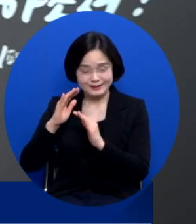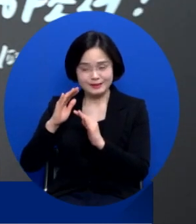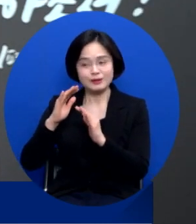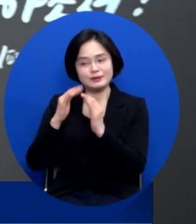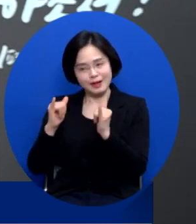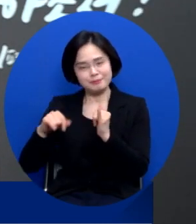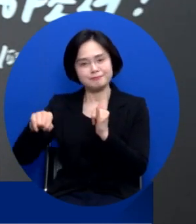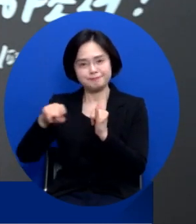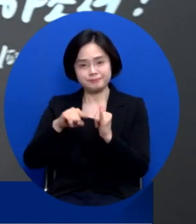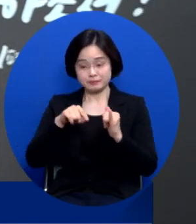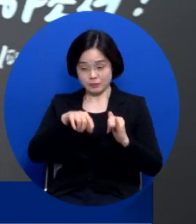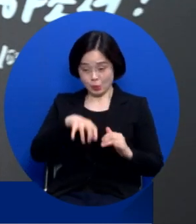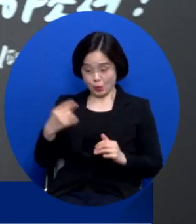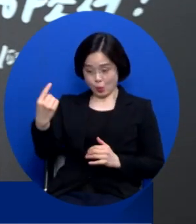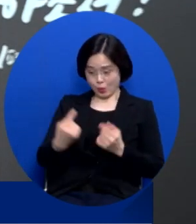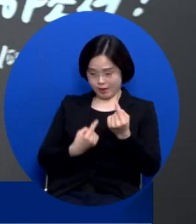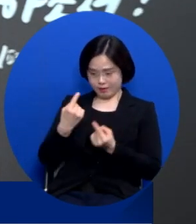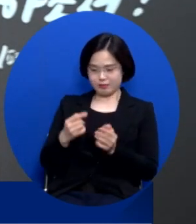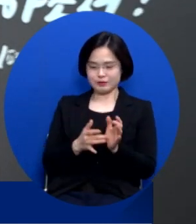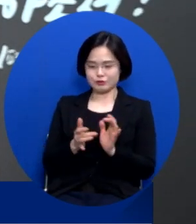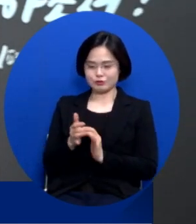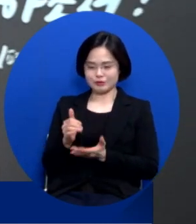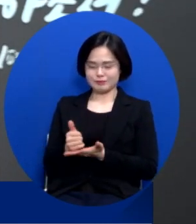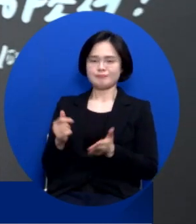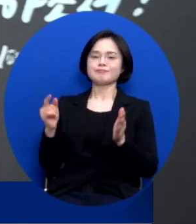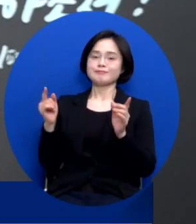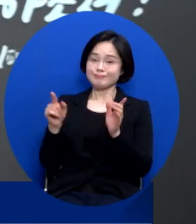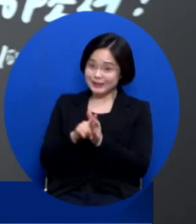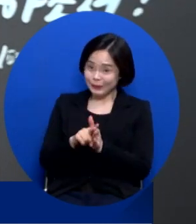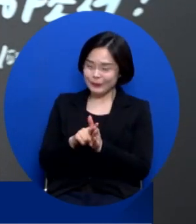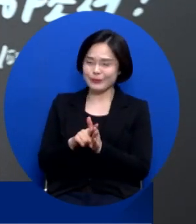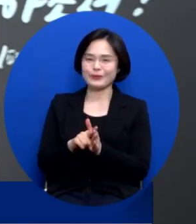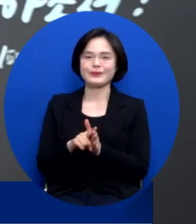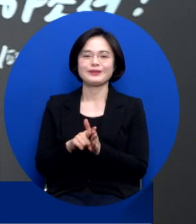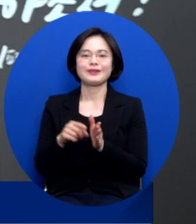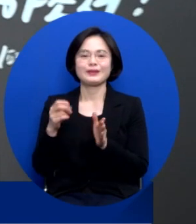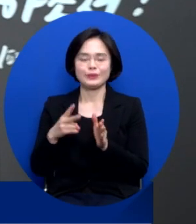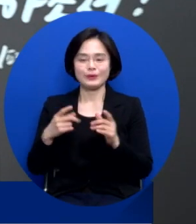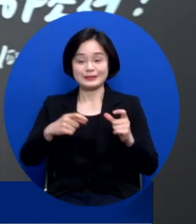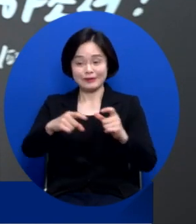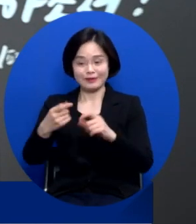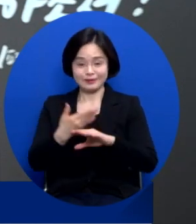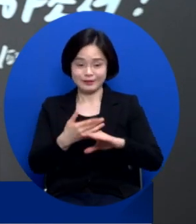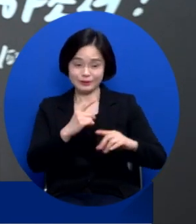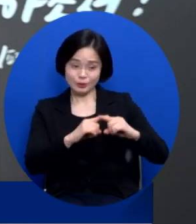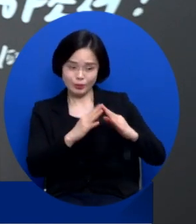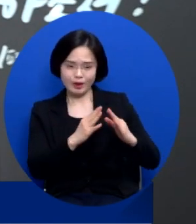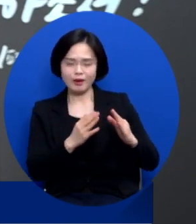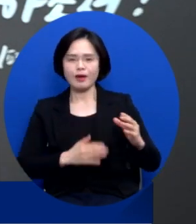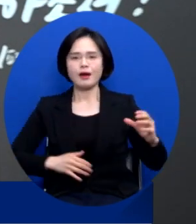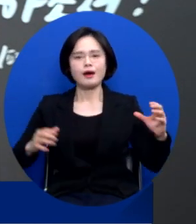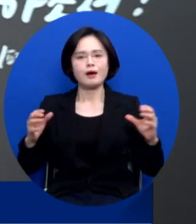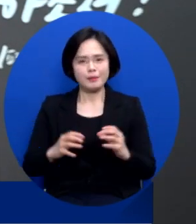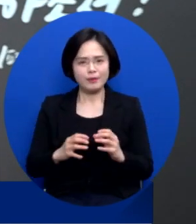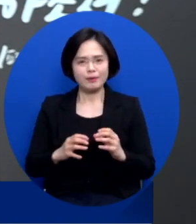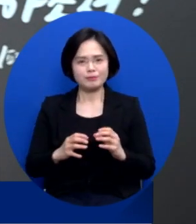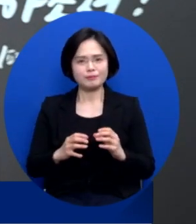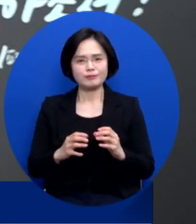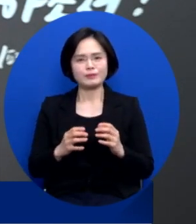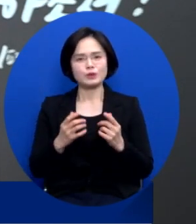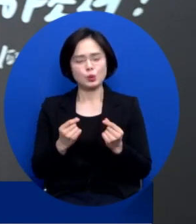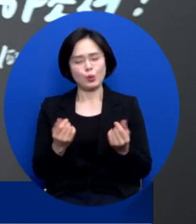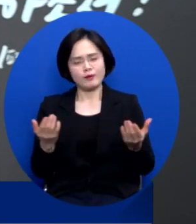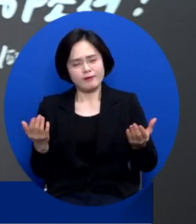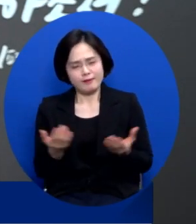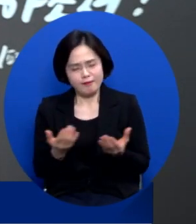이곳에서 예수님을 만나게 되고 또 이것을 통해서 또 이 지역에 있는 다른 교회와 아름다운 좀 협업과 또 동역 관계가